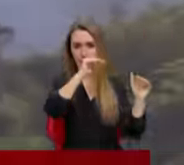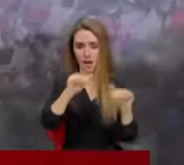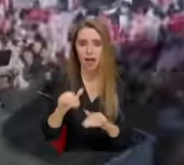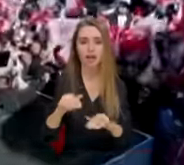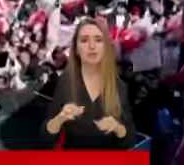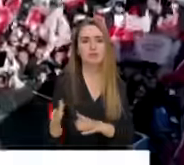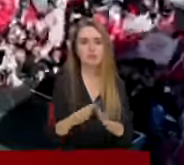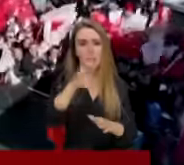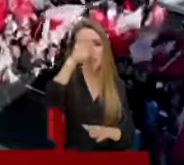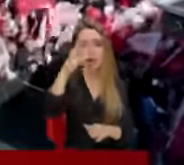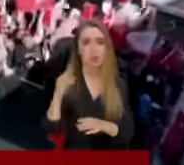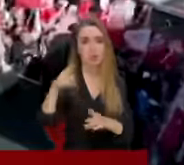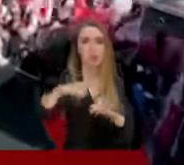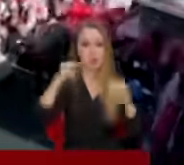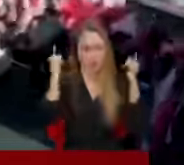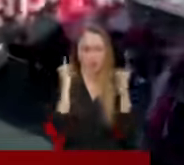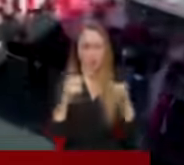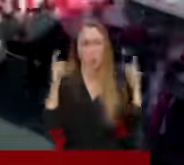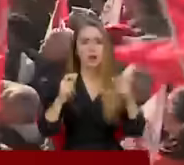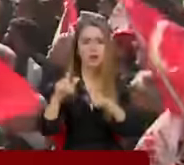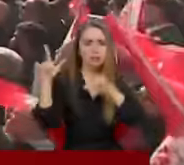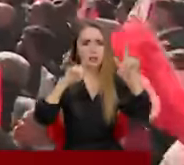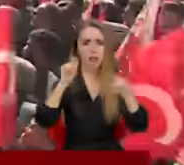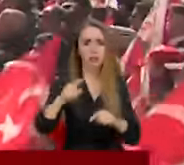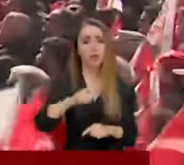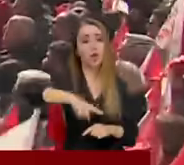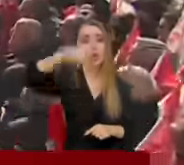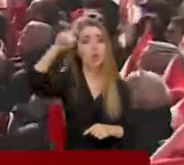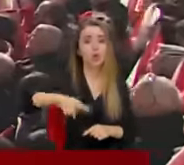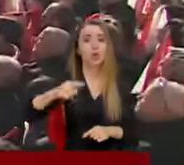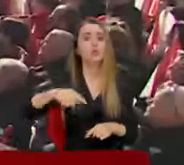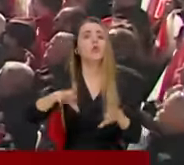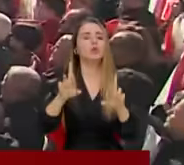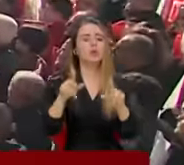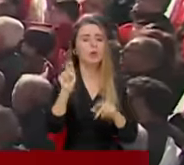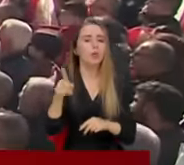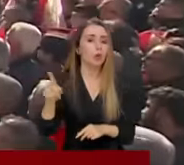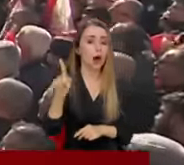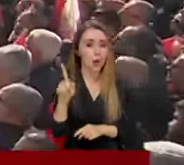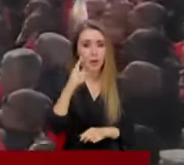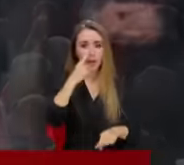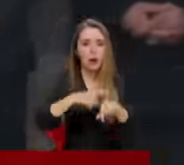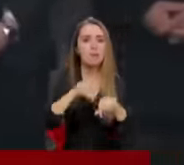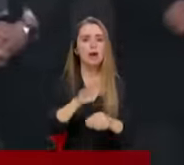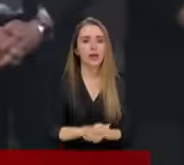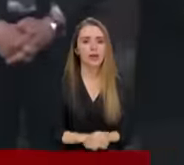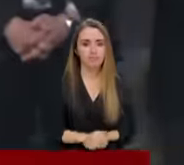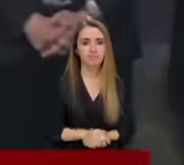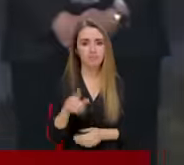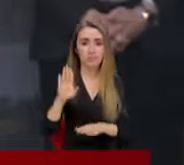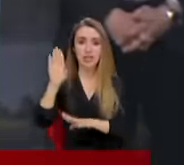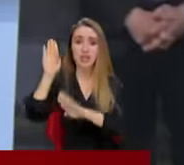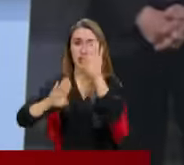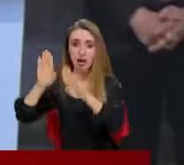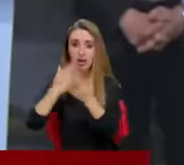Kanal İstanbul'un tehdit ettiği topraklardan ses yükseltti. Gündemlerinde yokmuş gibi davranıyorlar ama inanmayın. Bir yandan